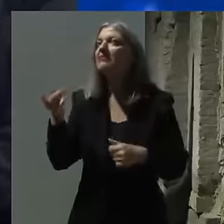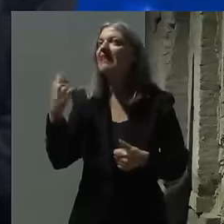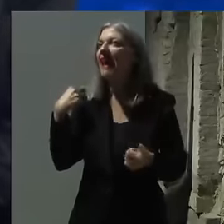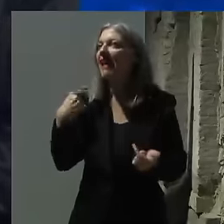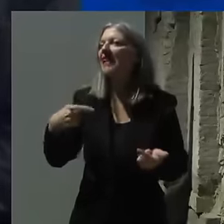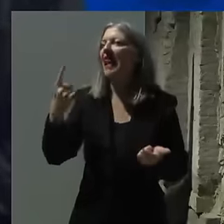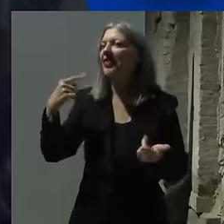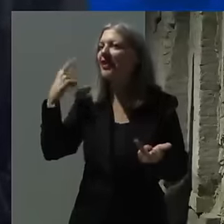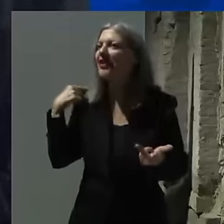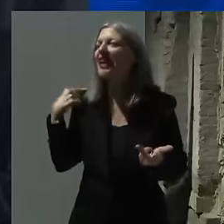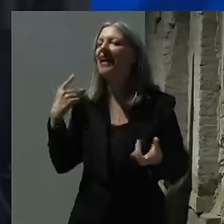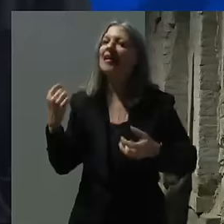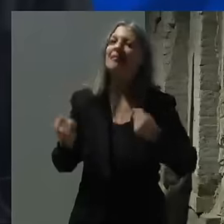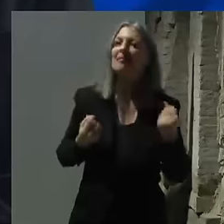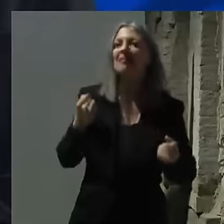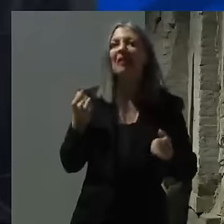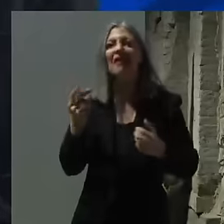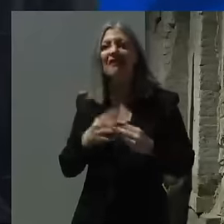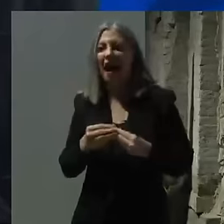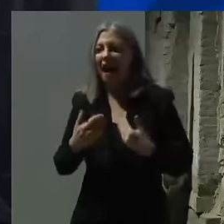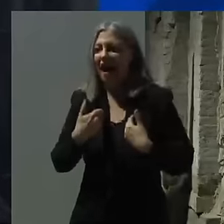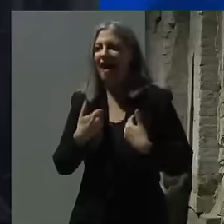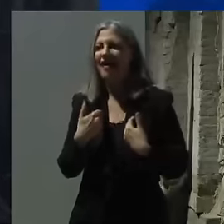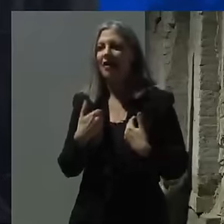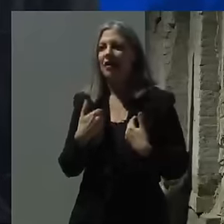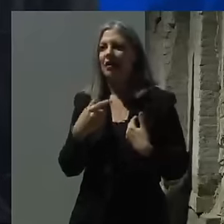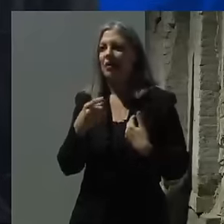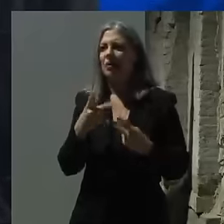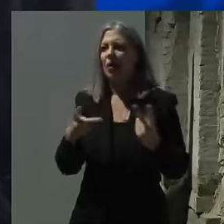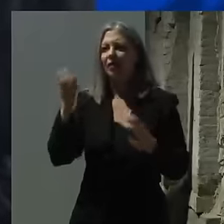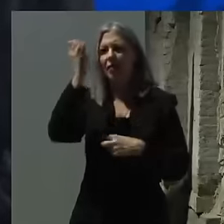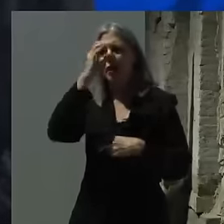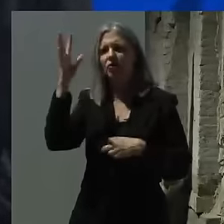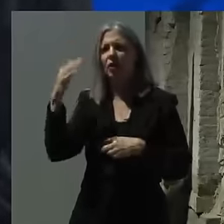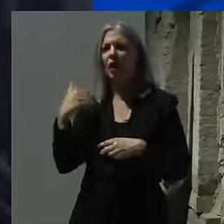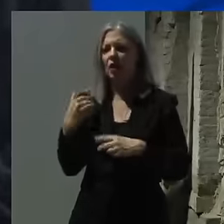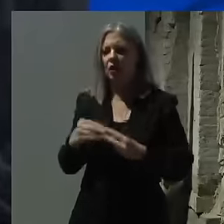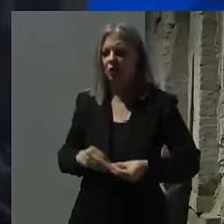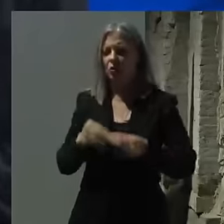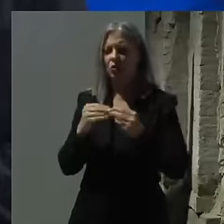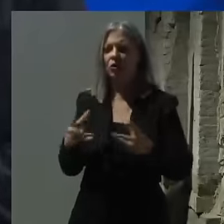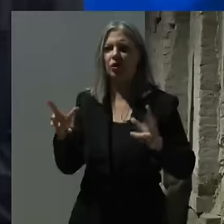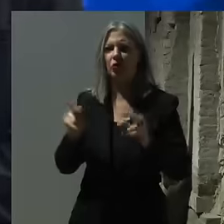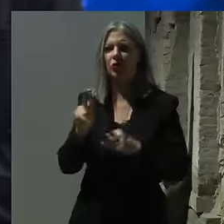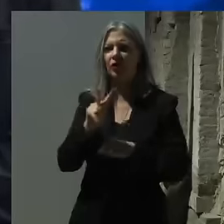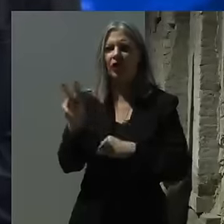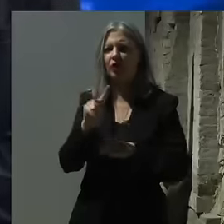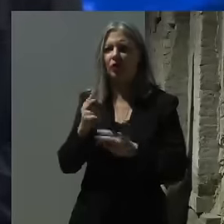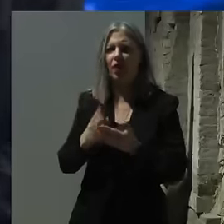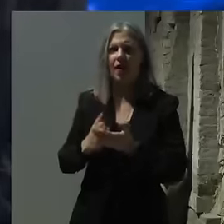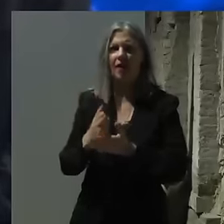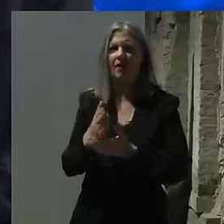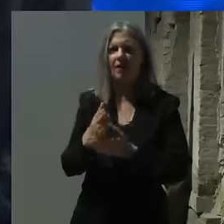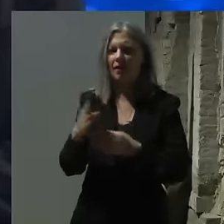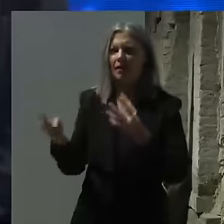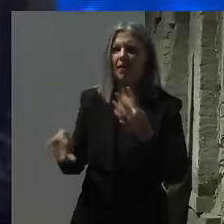o l'altro ieri. Pensate cosa vuol dire cercare di ricostruire 22 anni chiusi nel carcere a